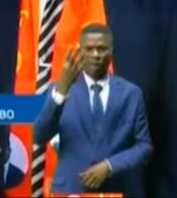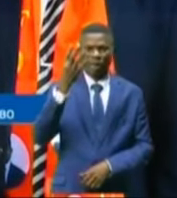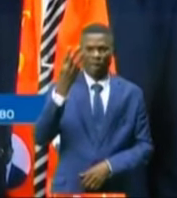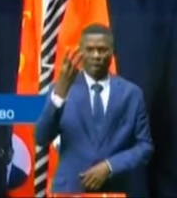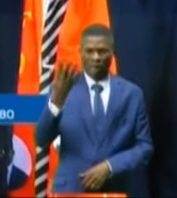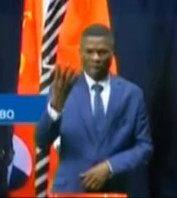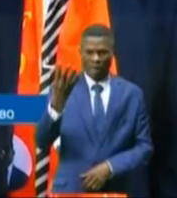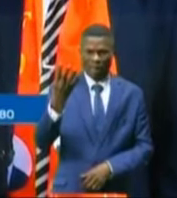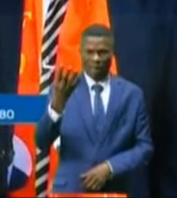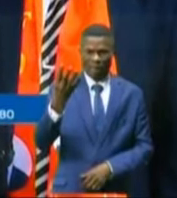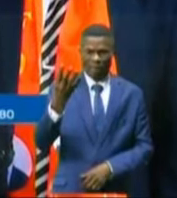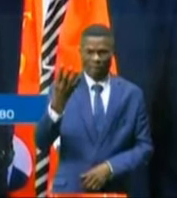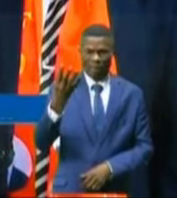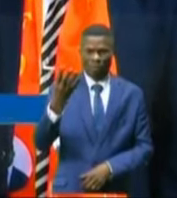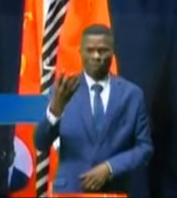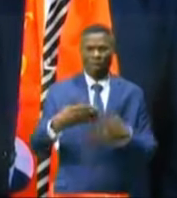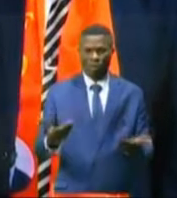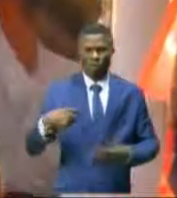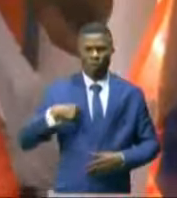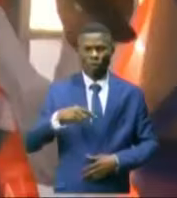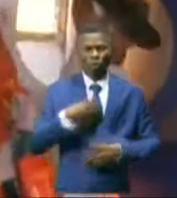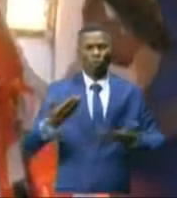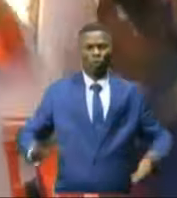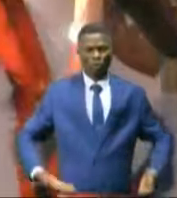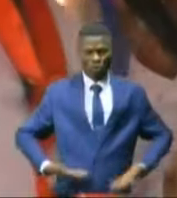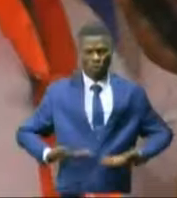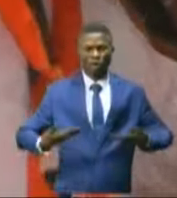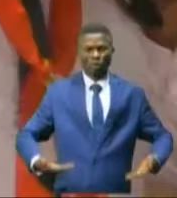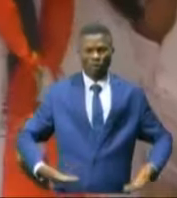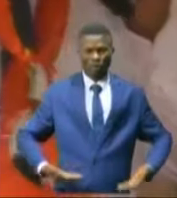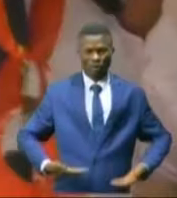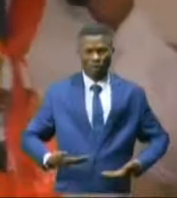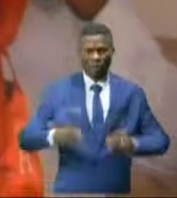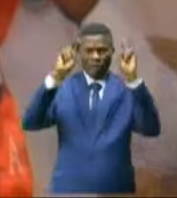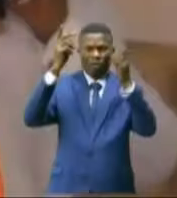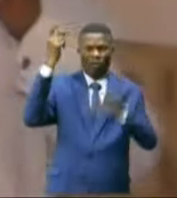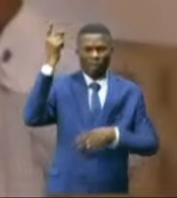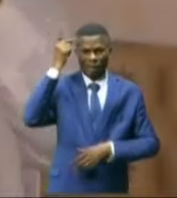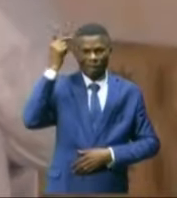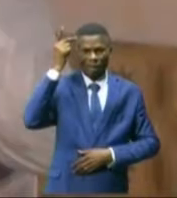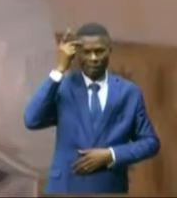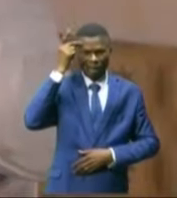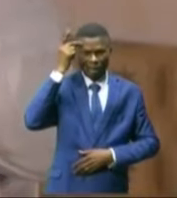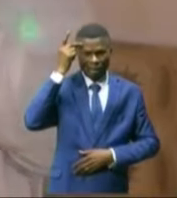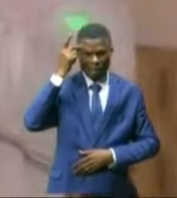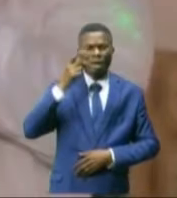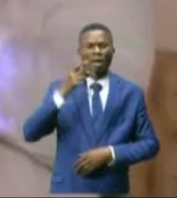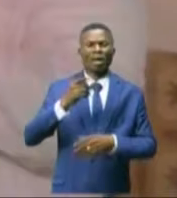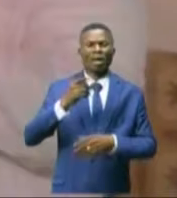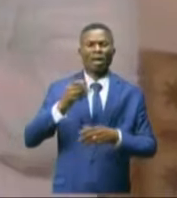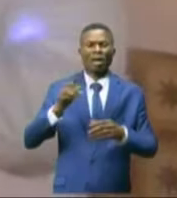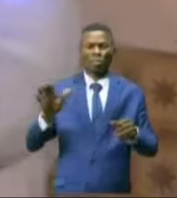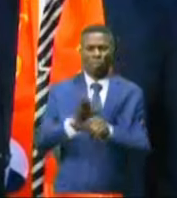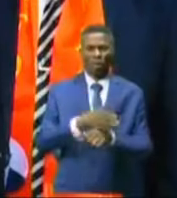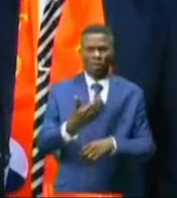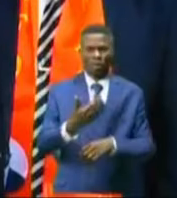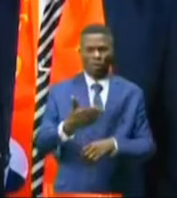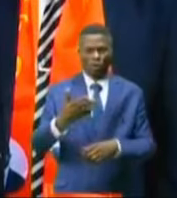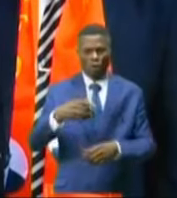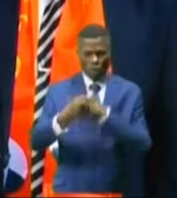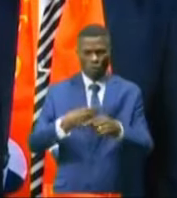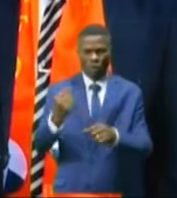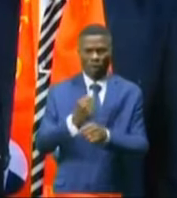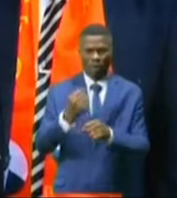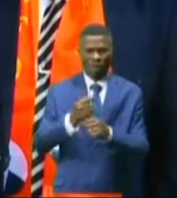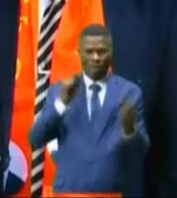2023. Donc, nous sommes que ville du Chassa est couverte et nous ouvrons